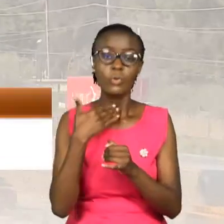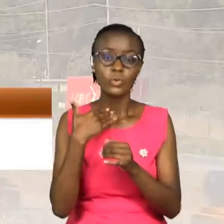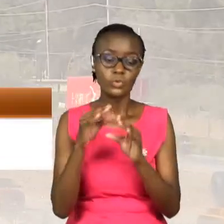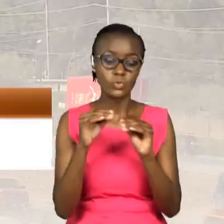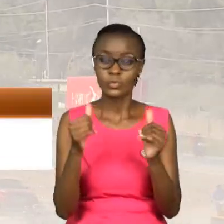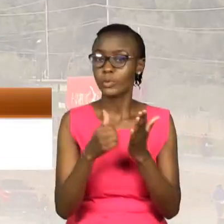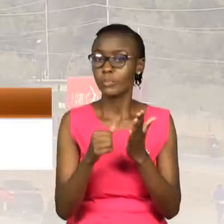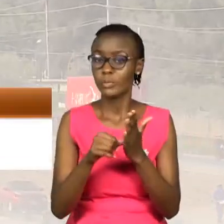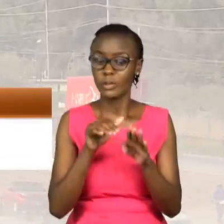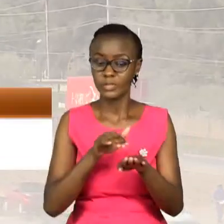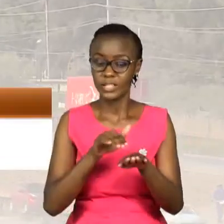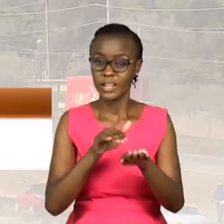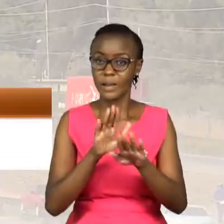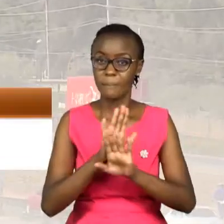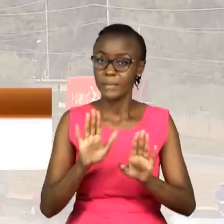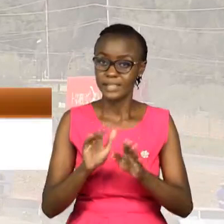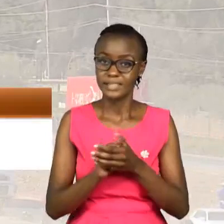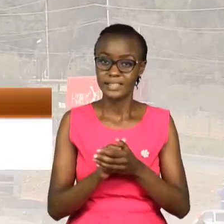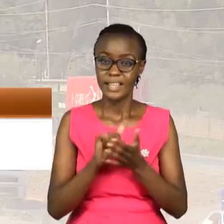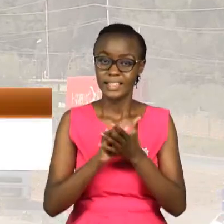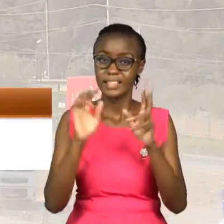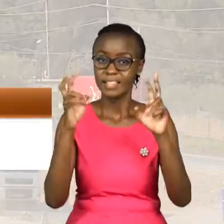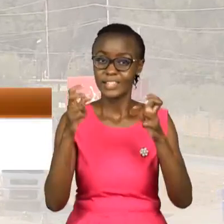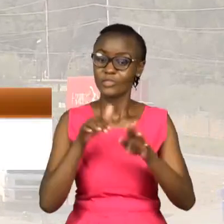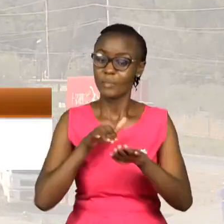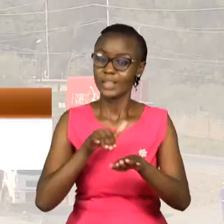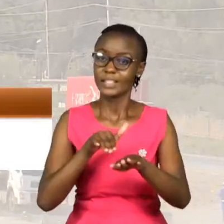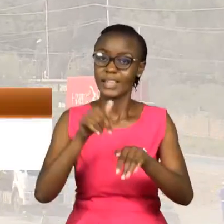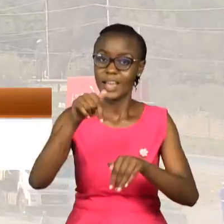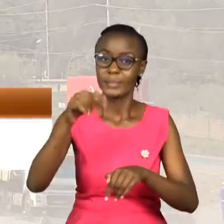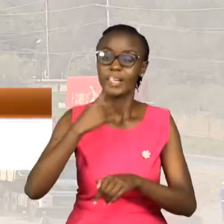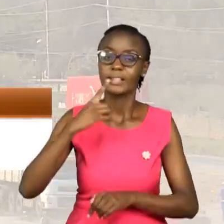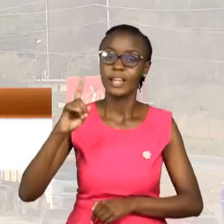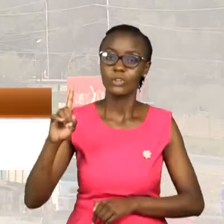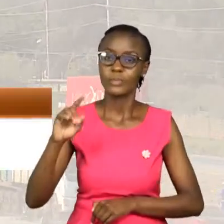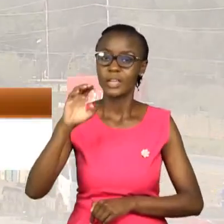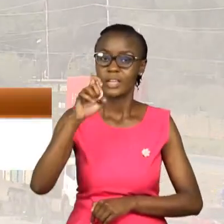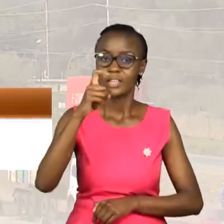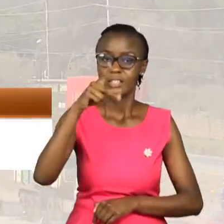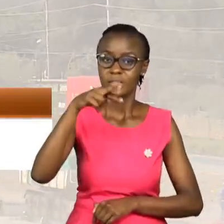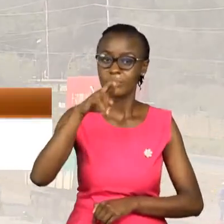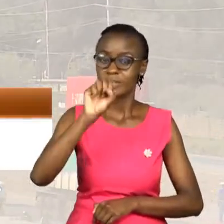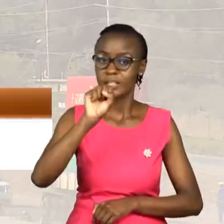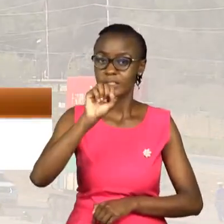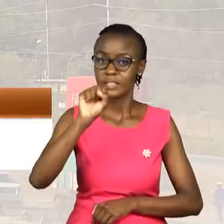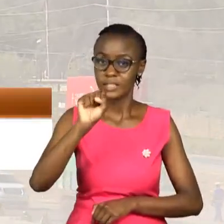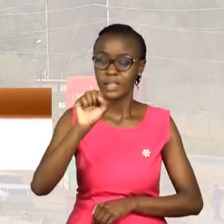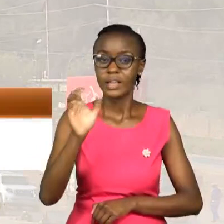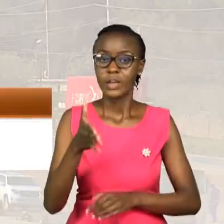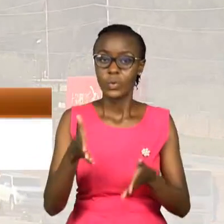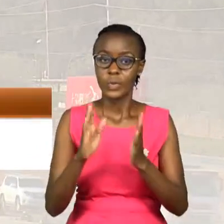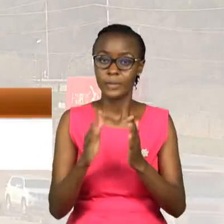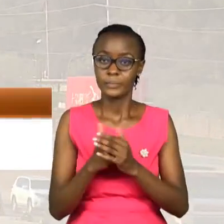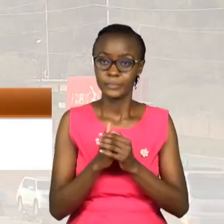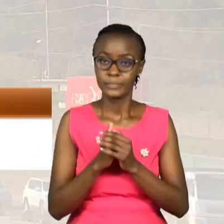hii. Swala zima hilo la msongamano wa magari, ujenzi wa barabara kuu ya Nairobi Expressway, nakumbuka kama